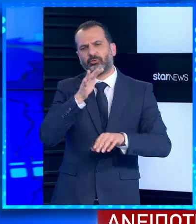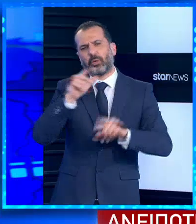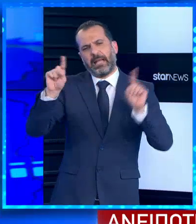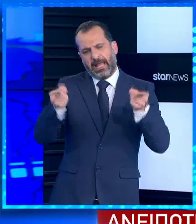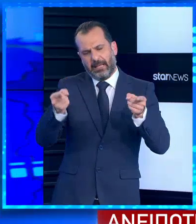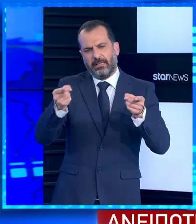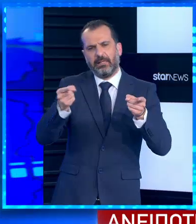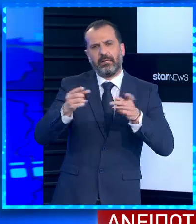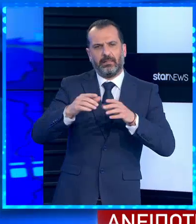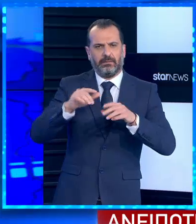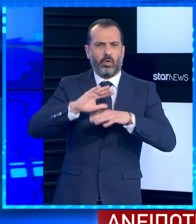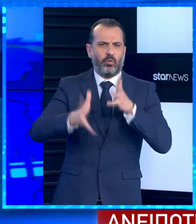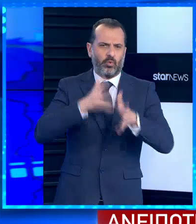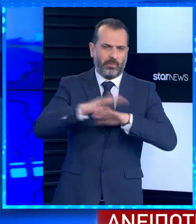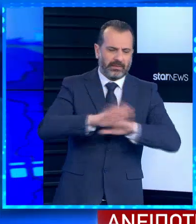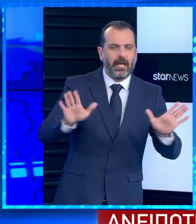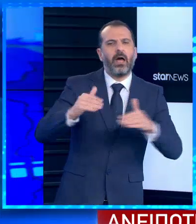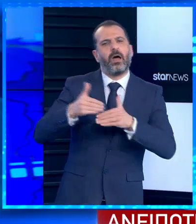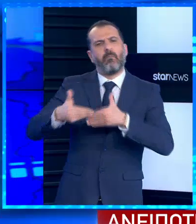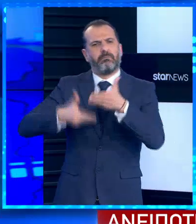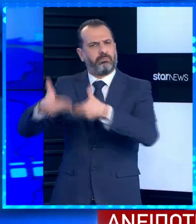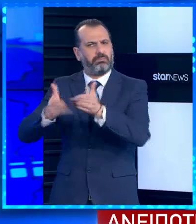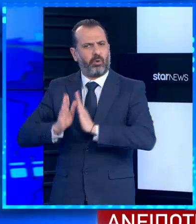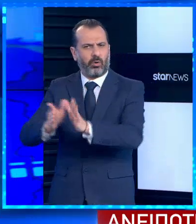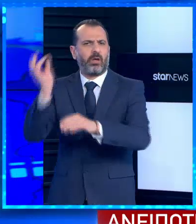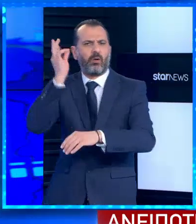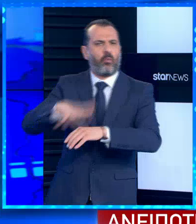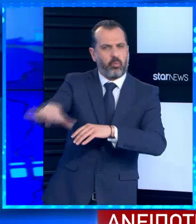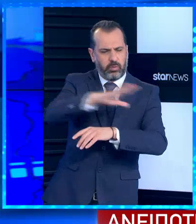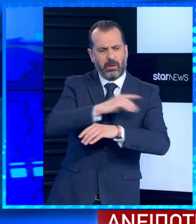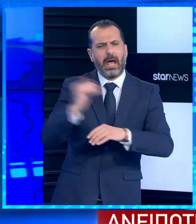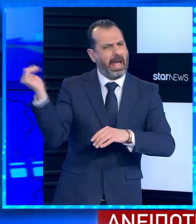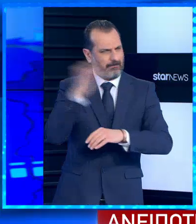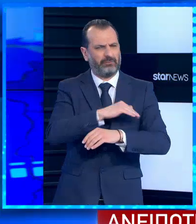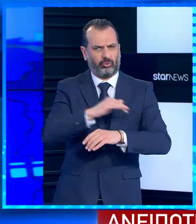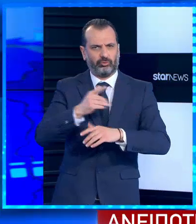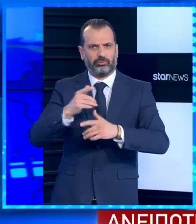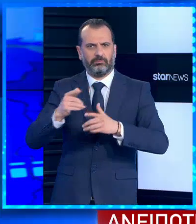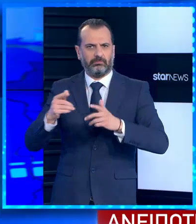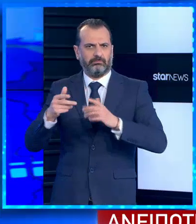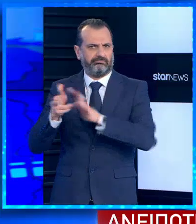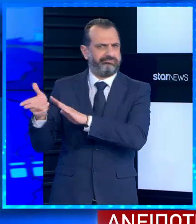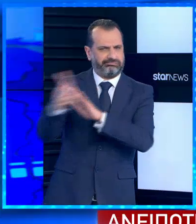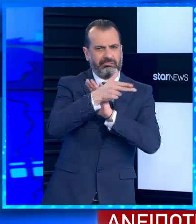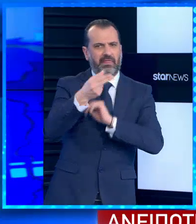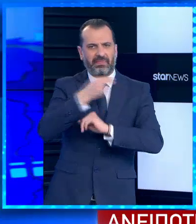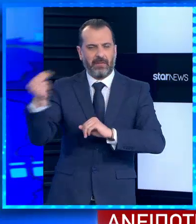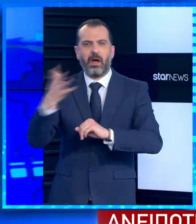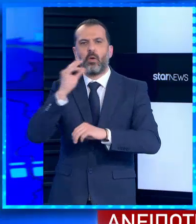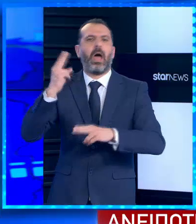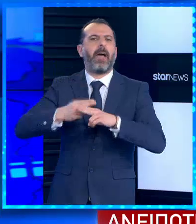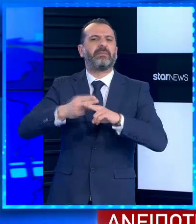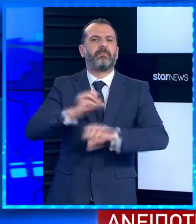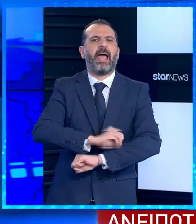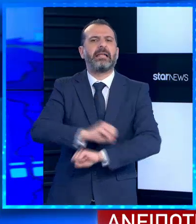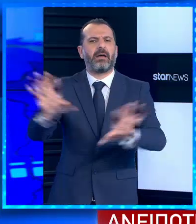με την ενημέρωση στην νοηματική η οποία ολοκληρώνεται. Θα είμαστε και πάλι σε πάρα πολύ λίγο μαζί. Είμαστε και εν αναμονή, κυρίες και κύριοι, της νέας επίσημης